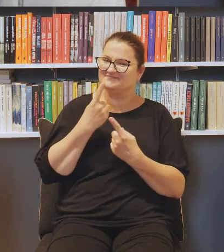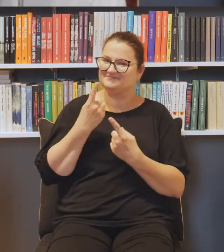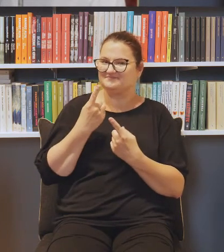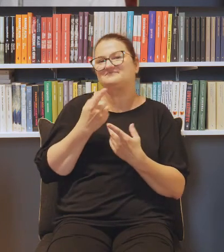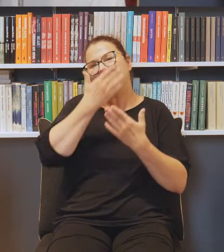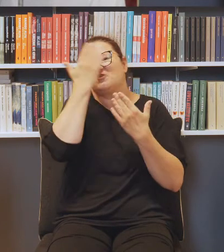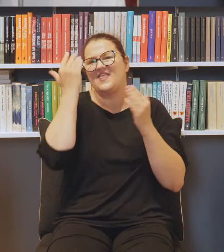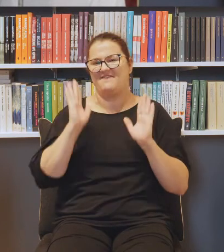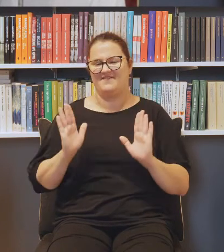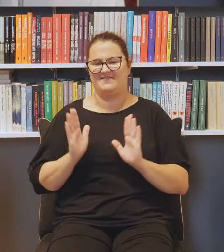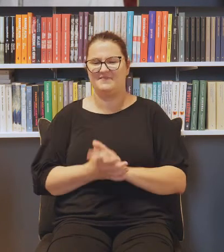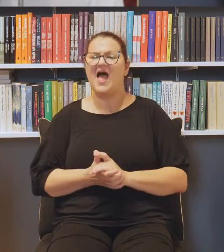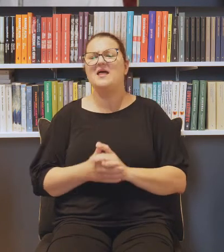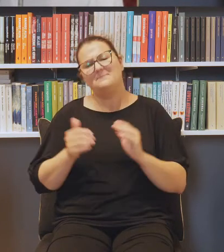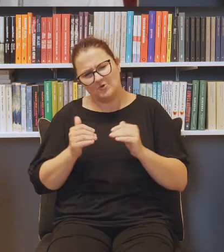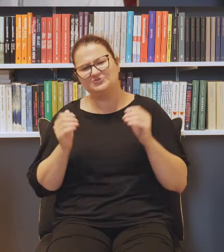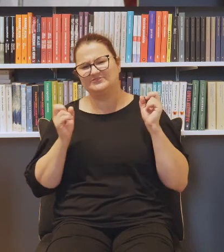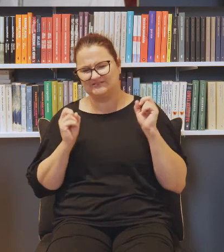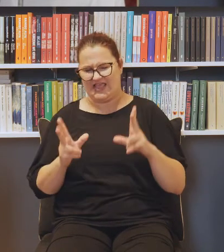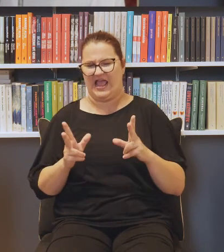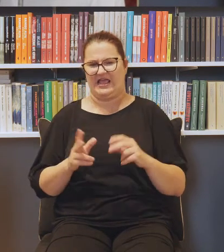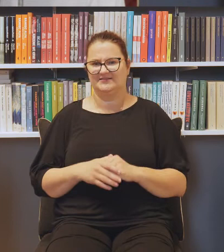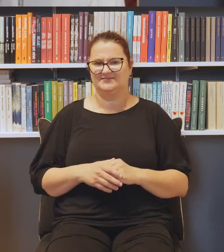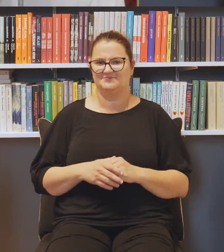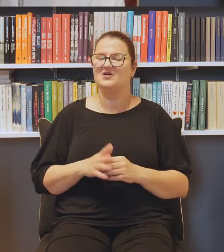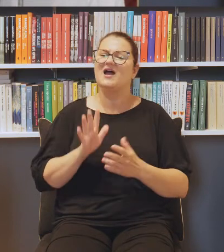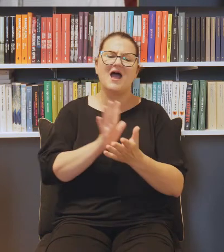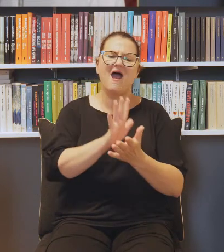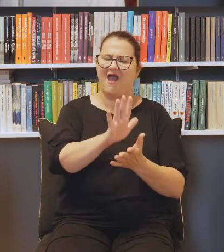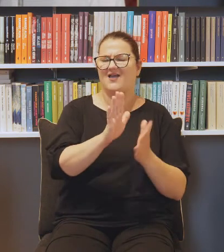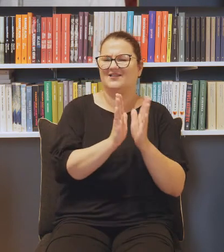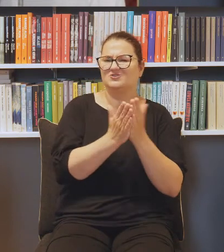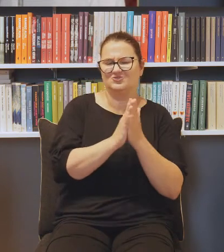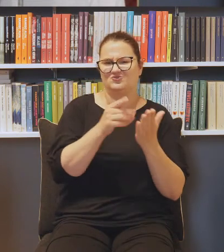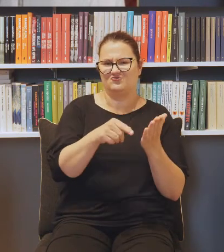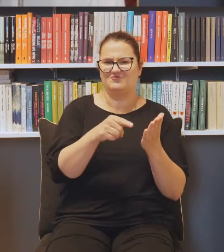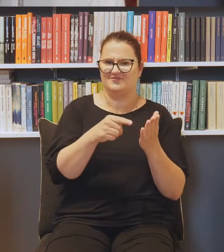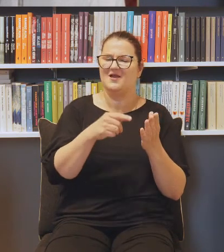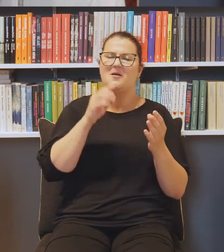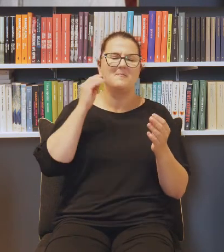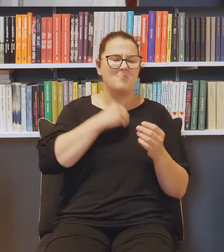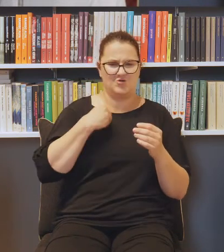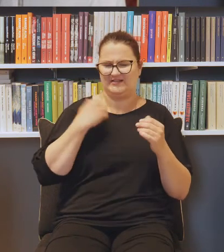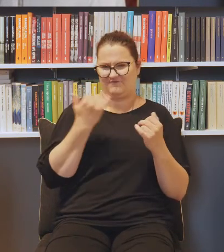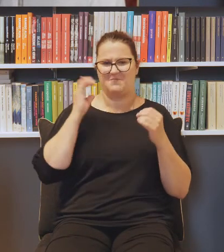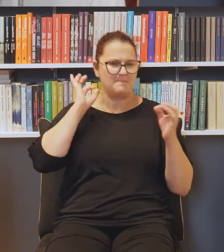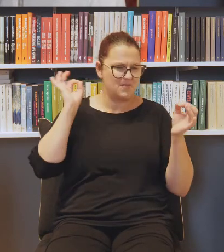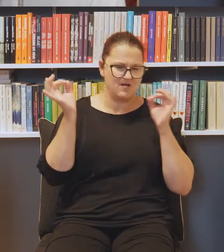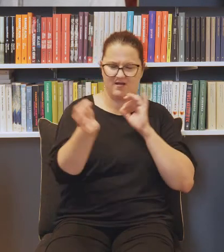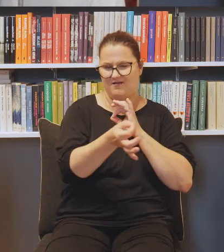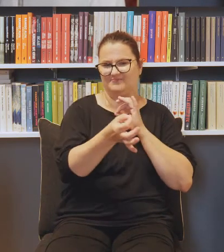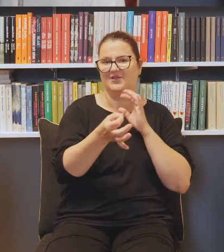mimo wszystko nie wiem, ale może tak. Literatura ma to do siebie, że jeszcze jest w Polsce dosyć głośna.